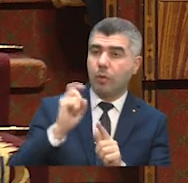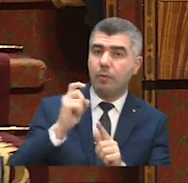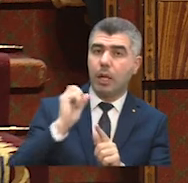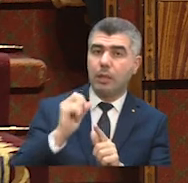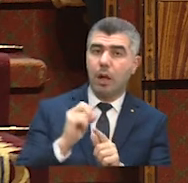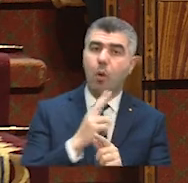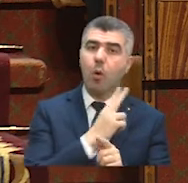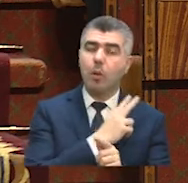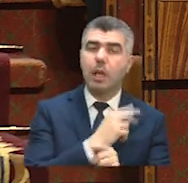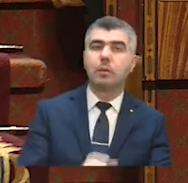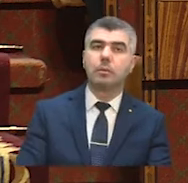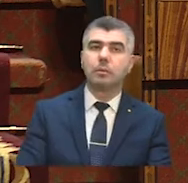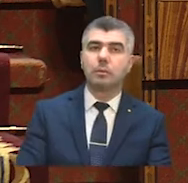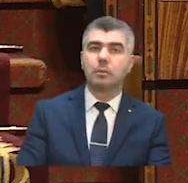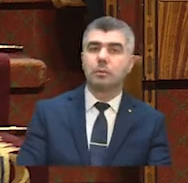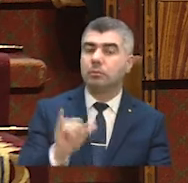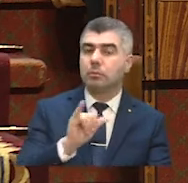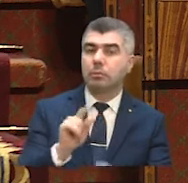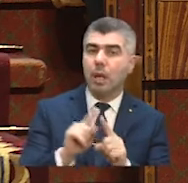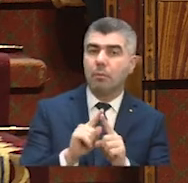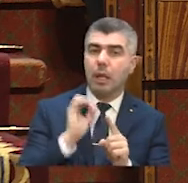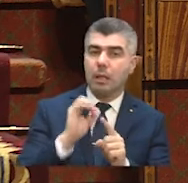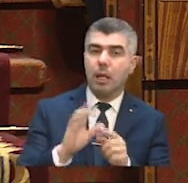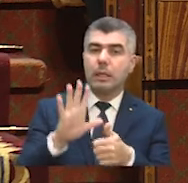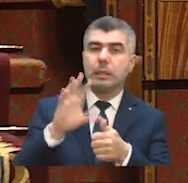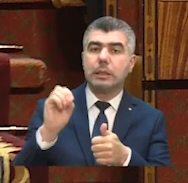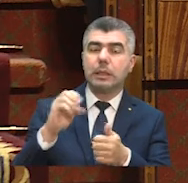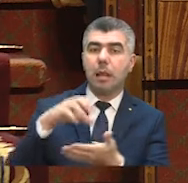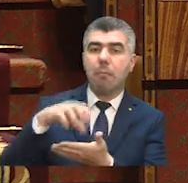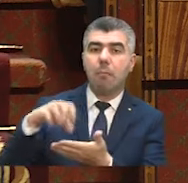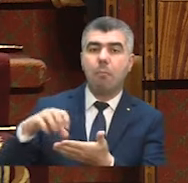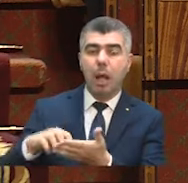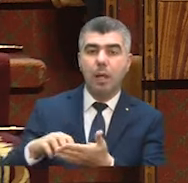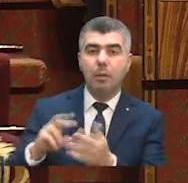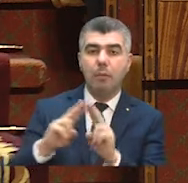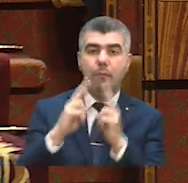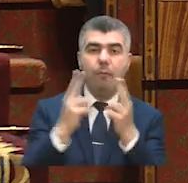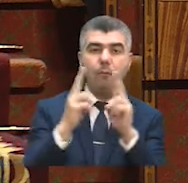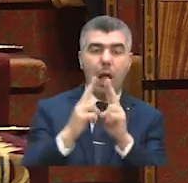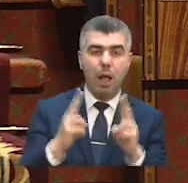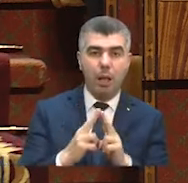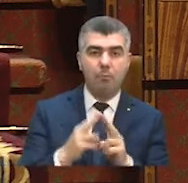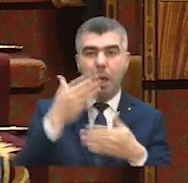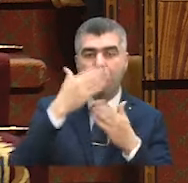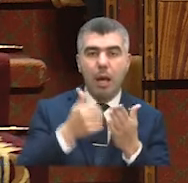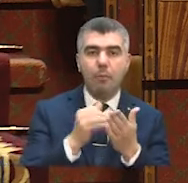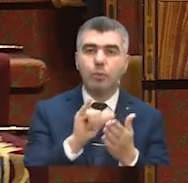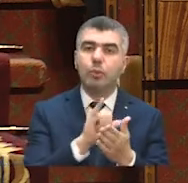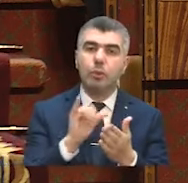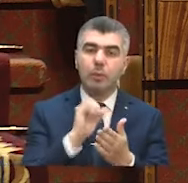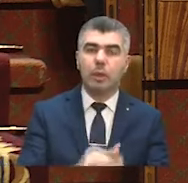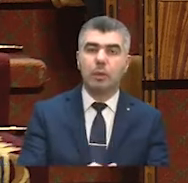واين نحن من تصنيفنا ضمن 60 دوله الاولى عالميا وما هي محاور